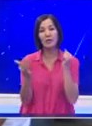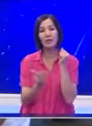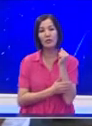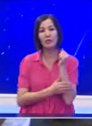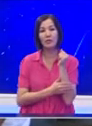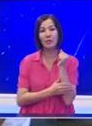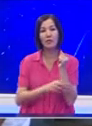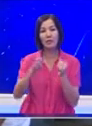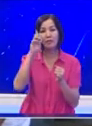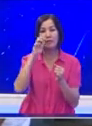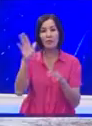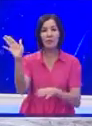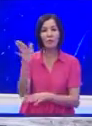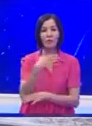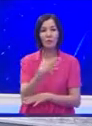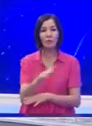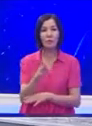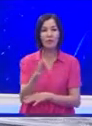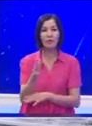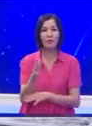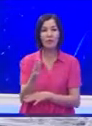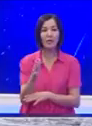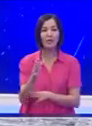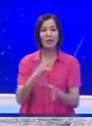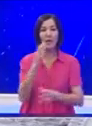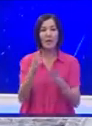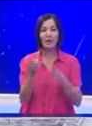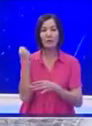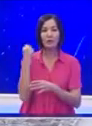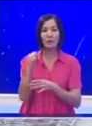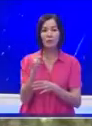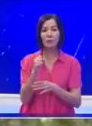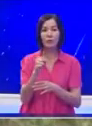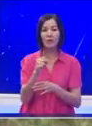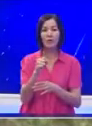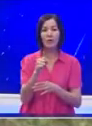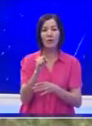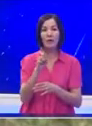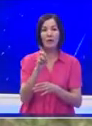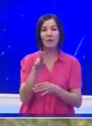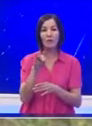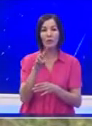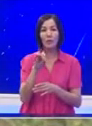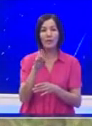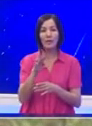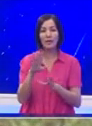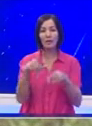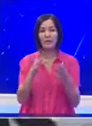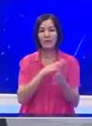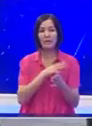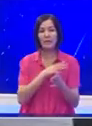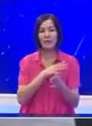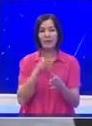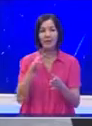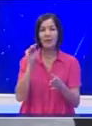Мәлібеков мемлекеттік туды қол күрестен әлем чемпионы Абдуали Тастановқа берді. Бүгін даңқты спортшы 2000 метр биіктіктегі